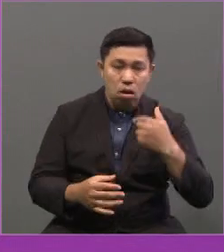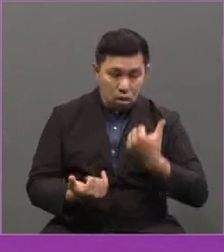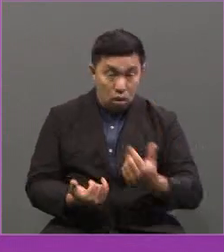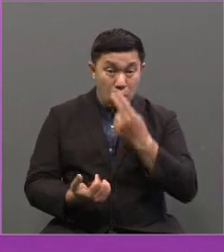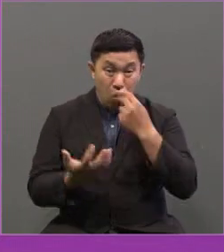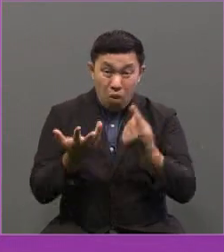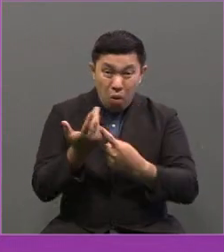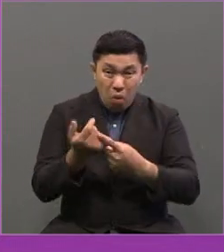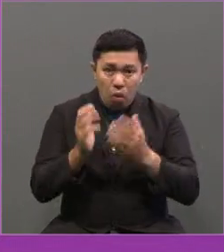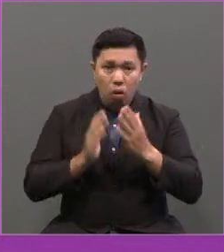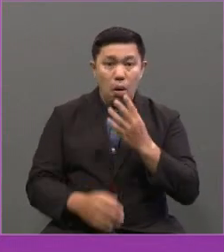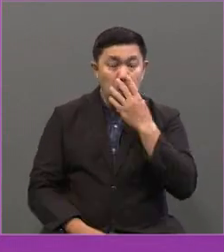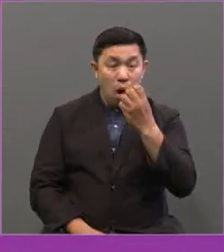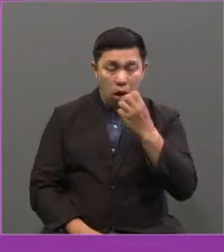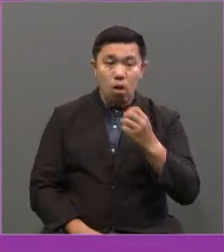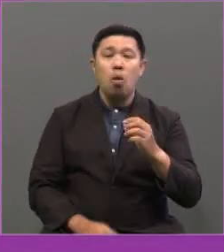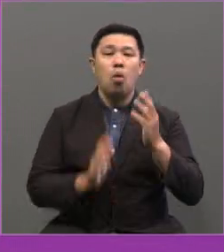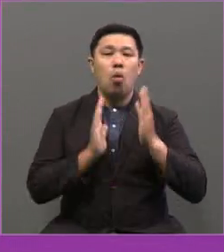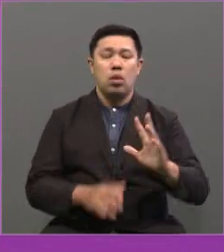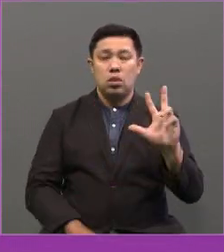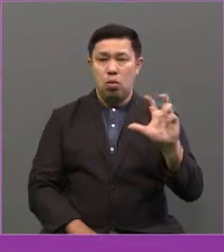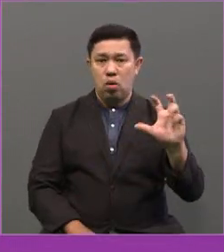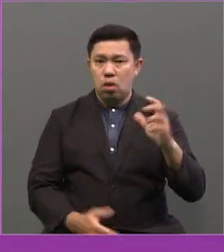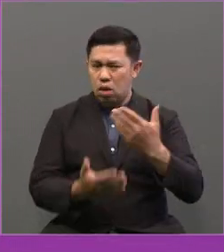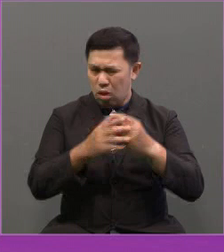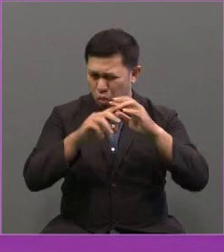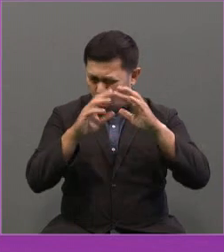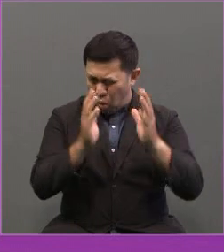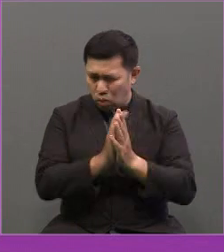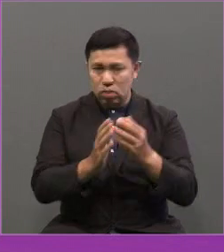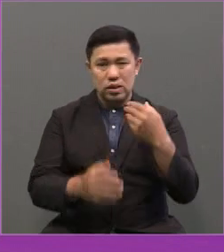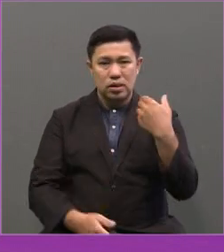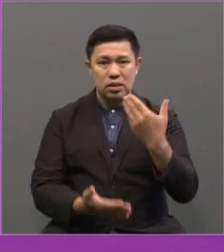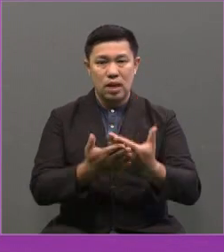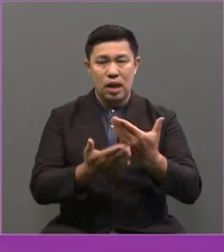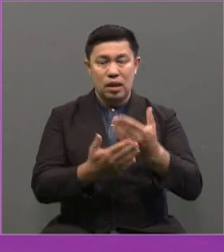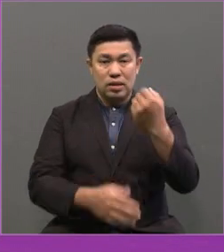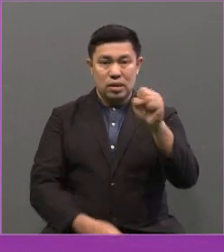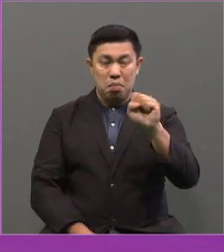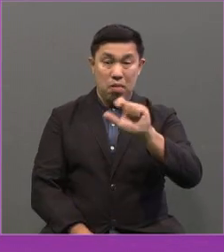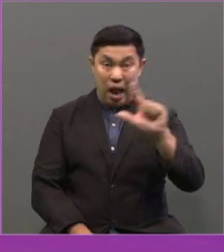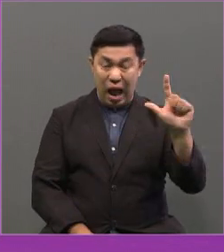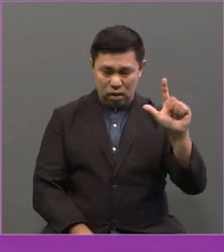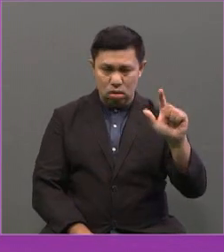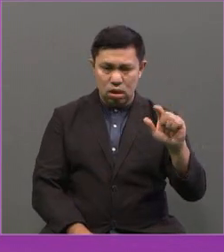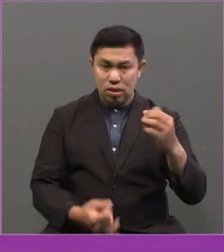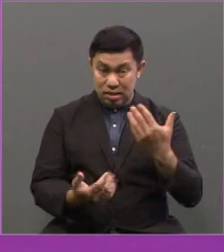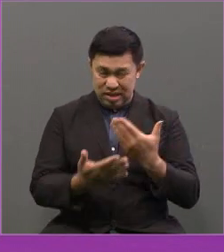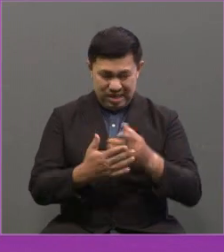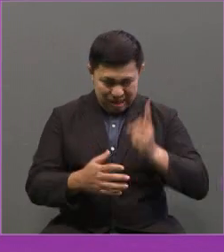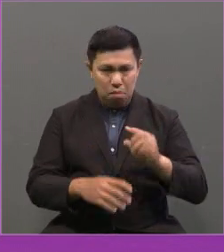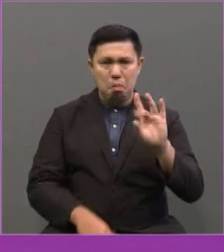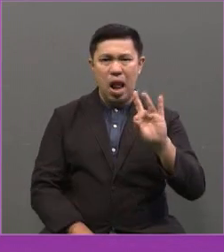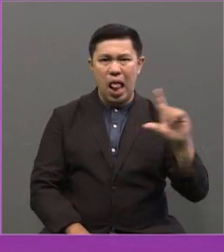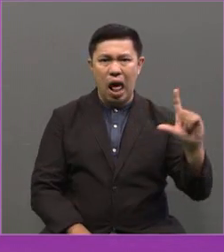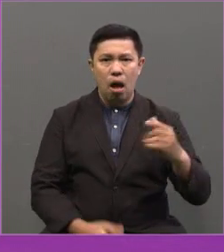ขผู้เสียหายนะคะ300กว่ารายคิดเป็นมูลค่าเกือบ10ล้านนะ8ล้านบาทนะคะ หากินกัน